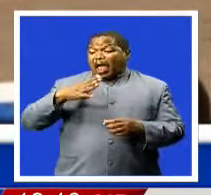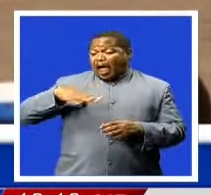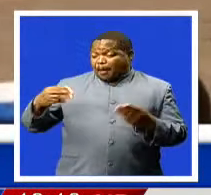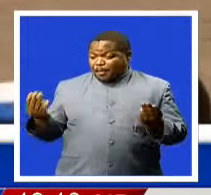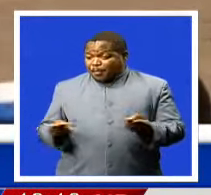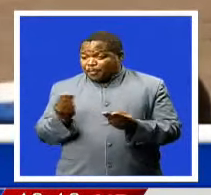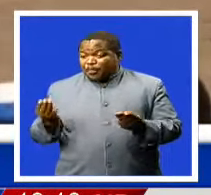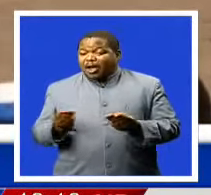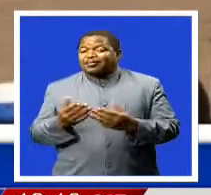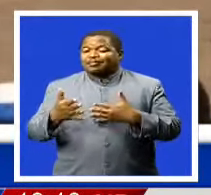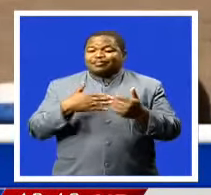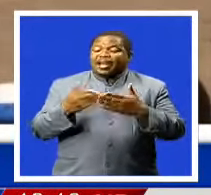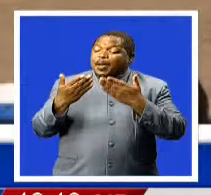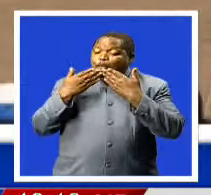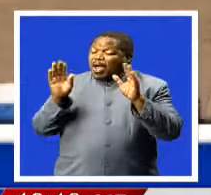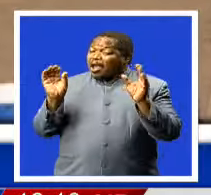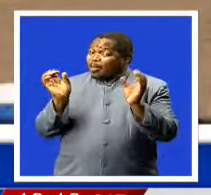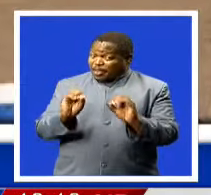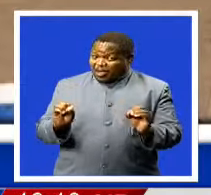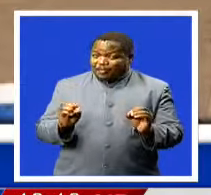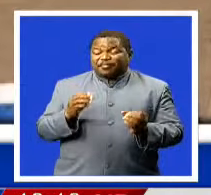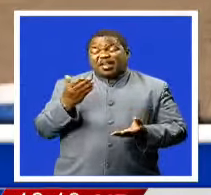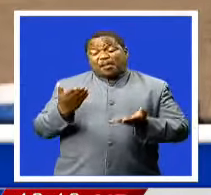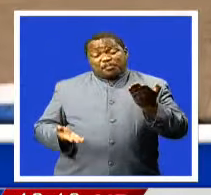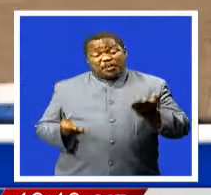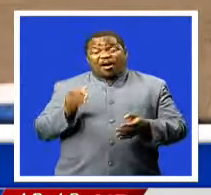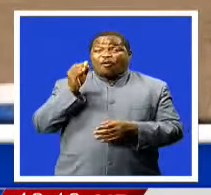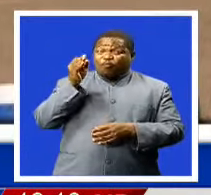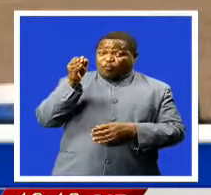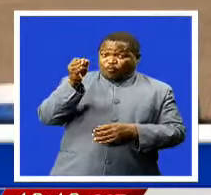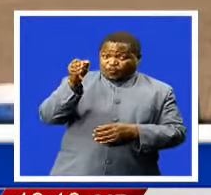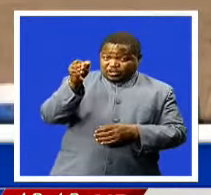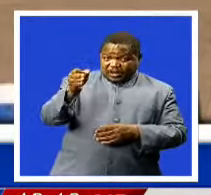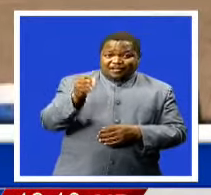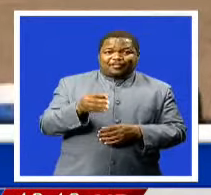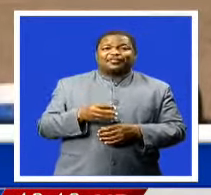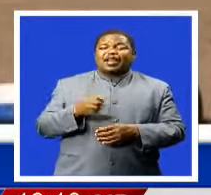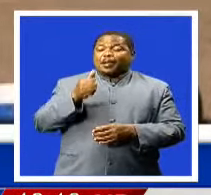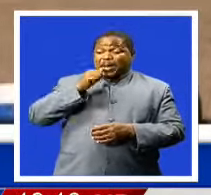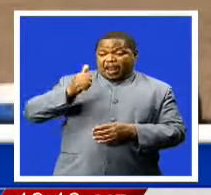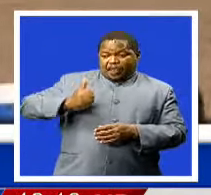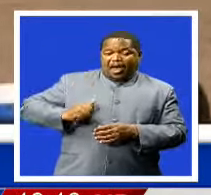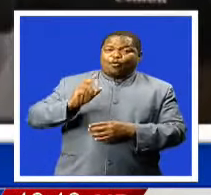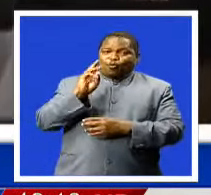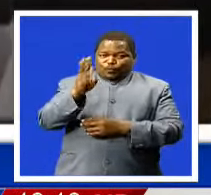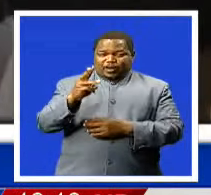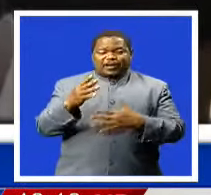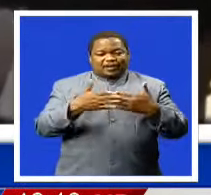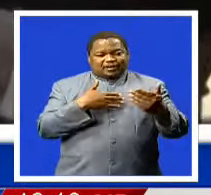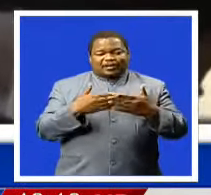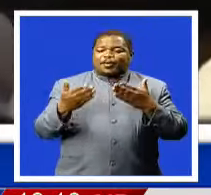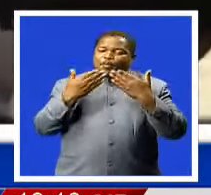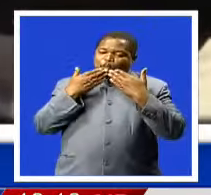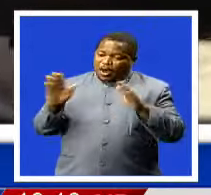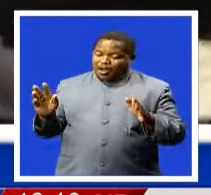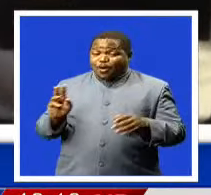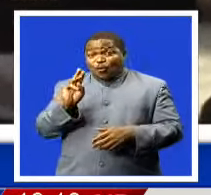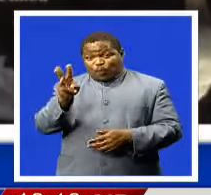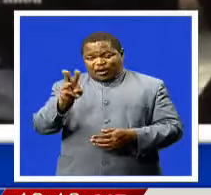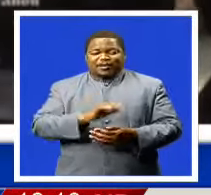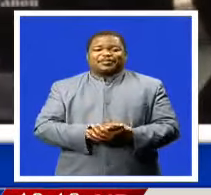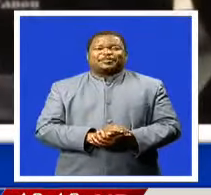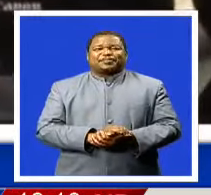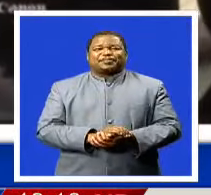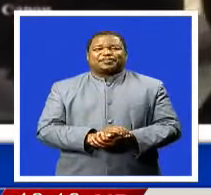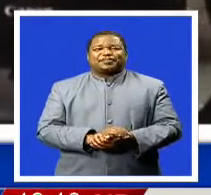uNkulunkulu uyawulakha abatitshele ukuthi baseta udaba munye babadumisele laba labatholile lobongele bogogo